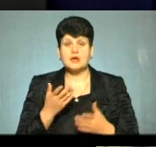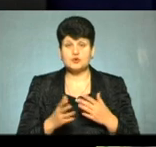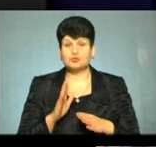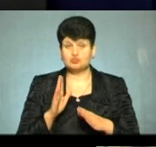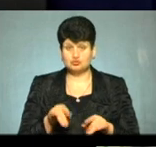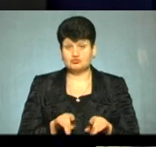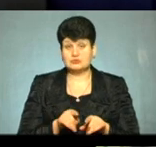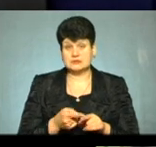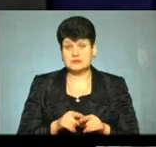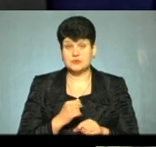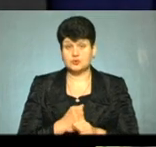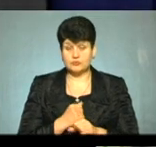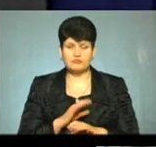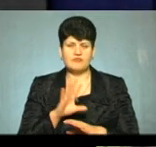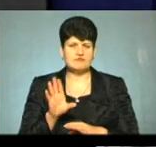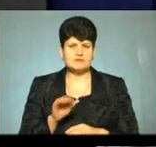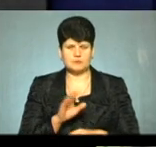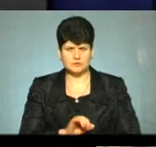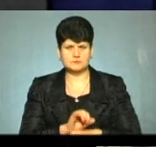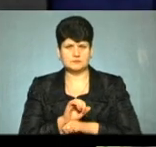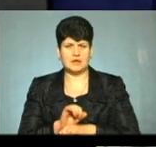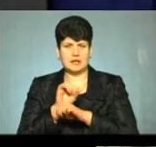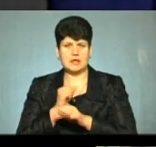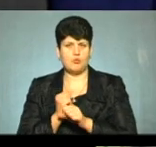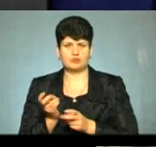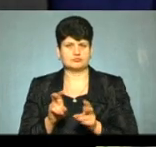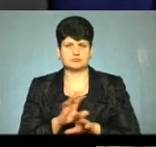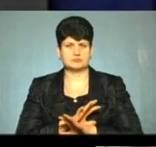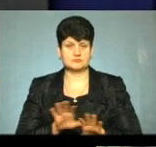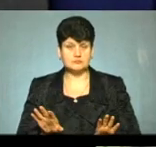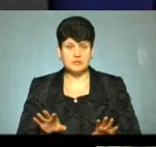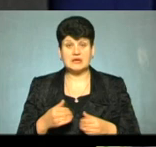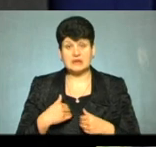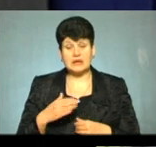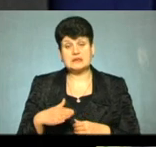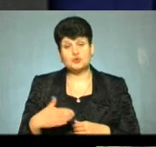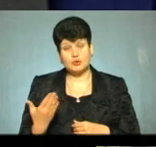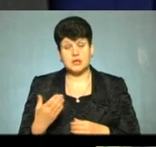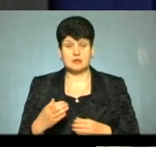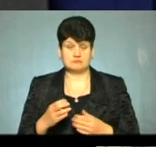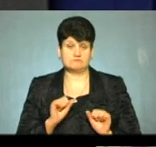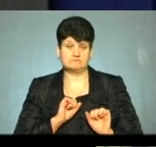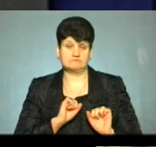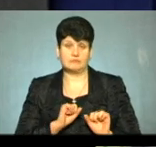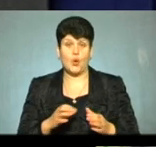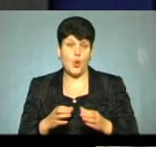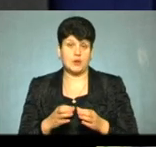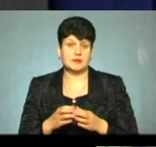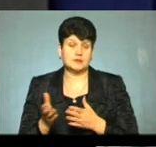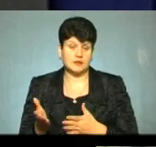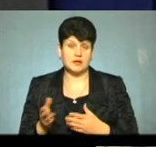якщо буде такі дії вдіяні, то всі вони будуть страйкувати, ніхто на роботу не вийде. Я на стороні колективу, на